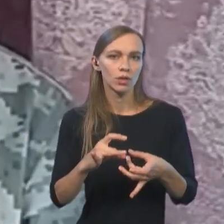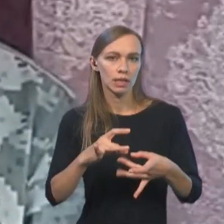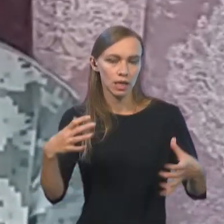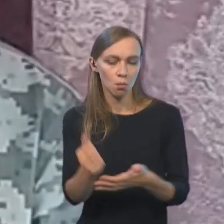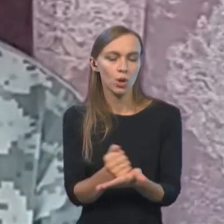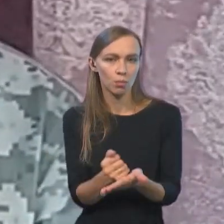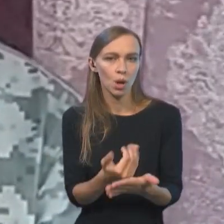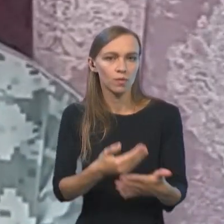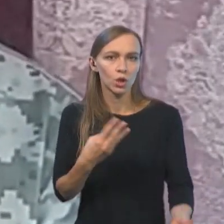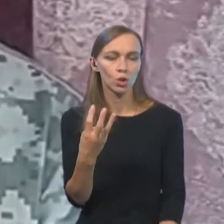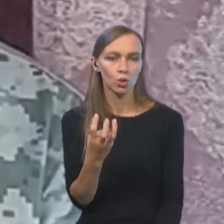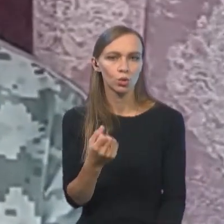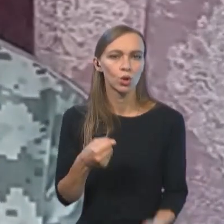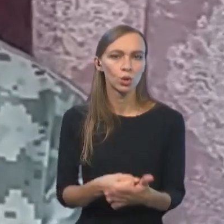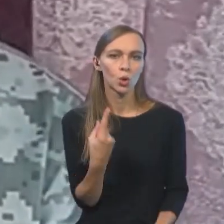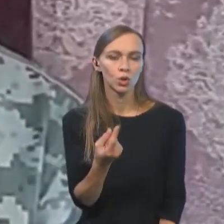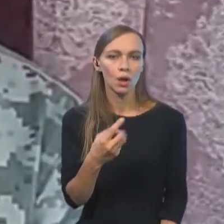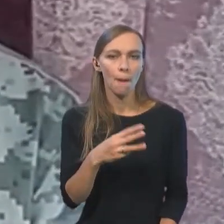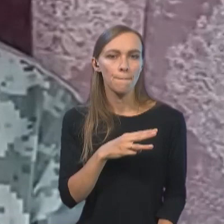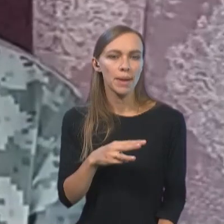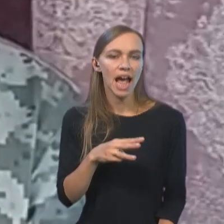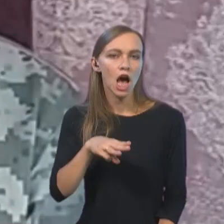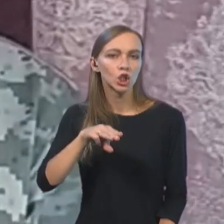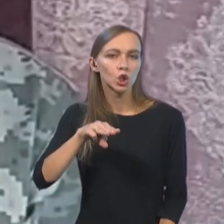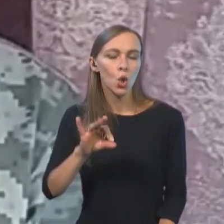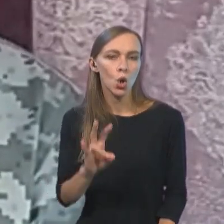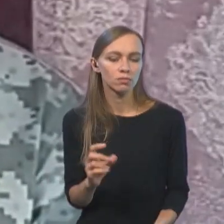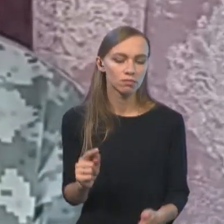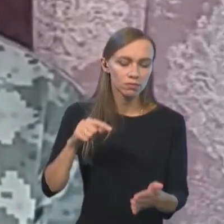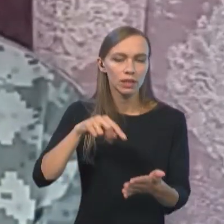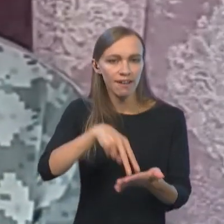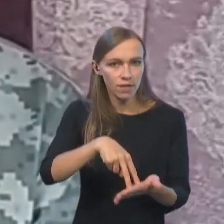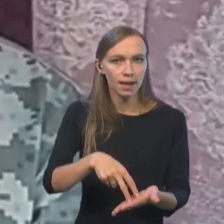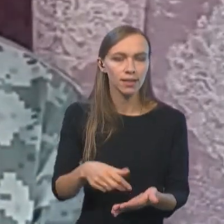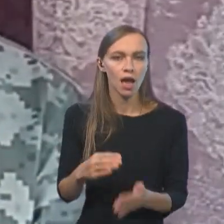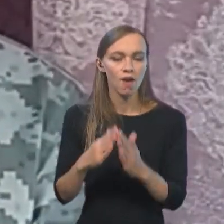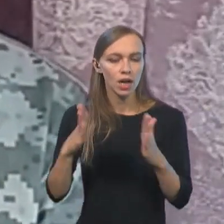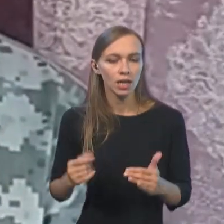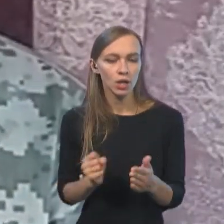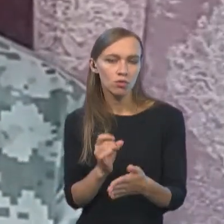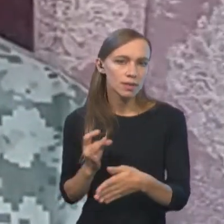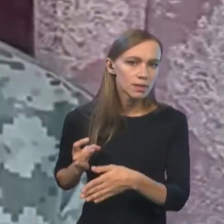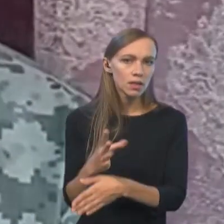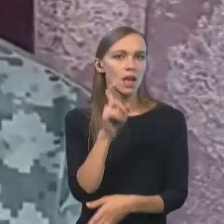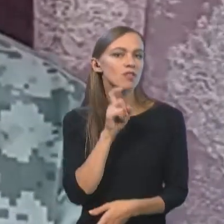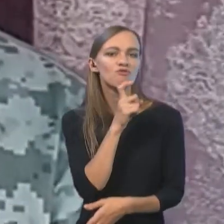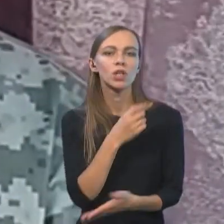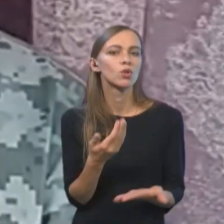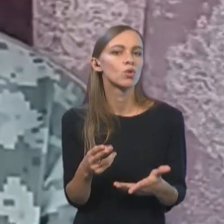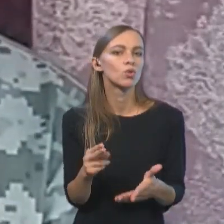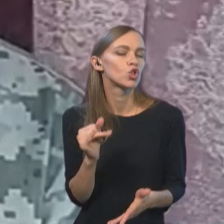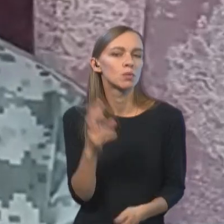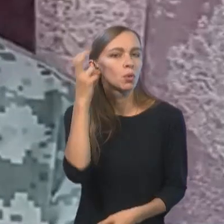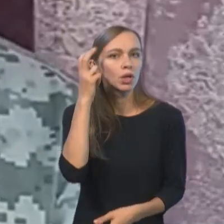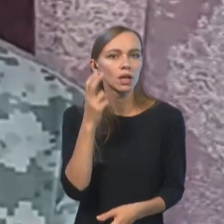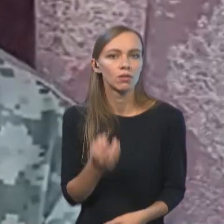300 до 1 мегатони, вставляйте її в ракету і стріляйте там, скажімо, я не знаю, куди, у Вінницю чи по Києву, чи куди